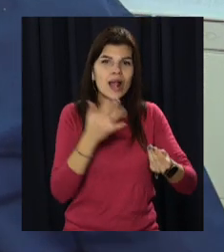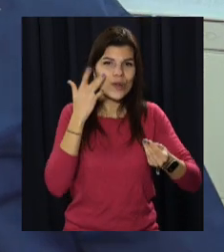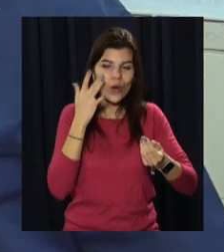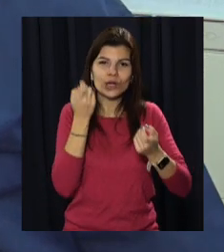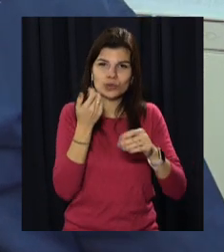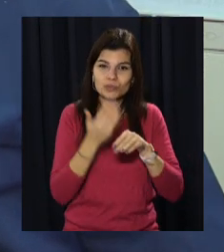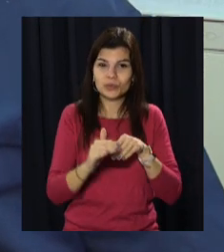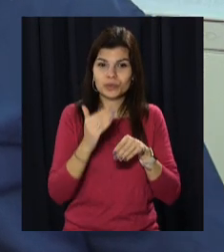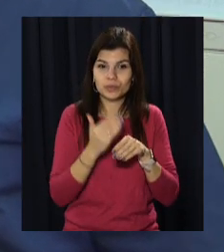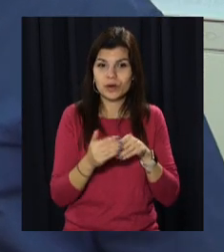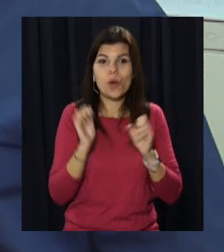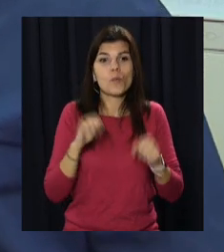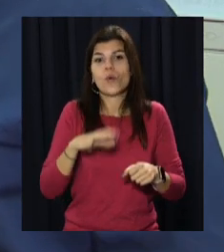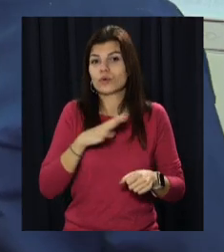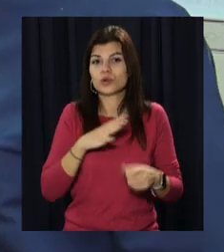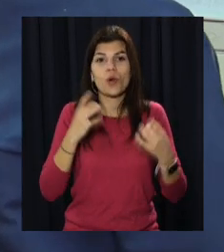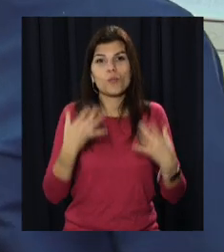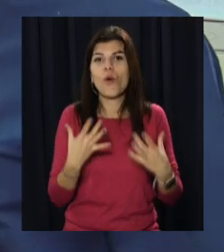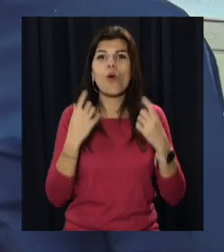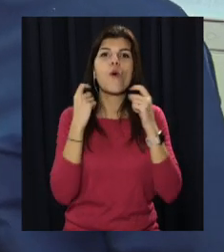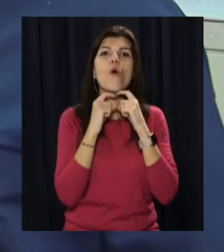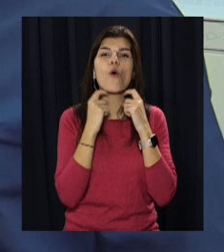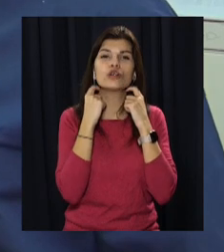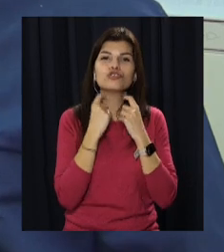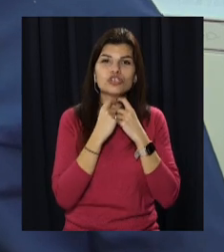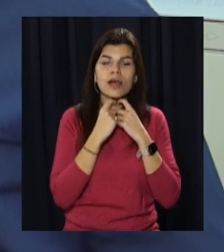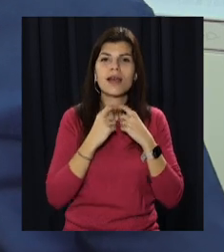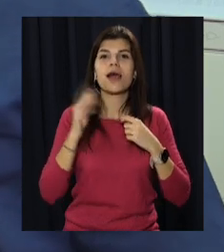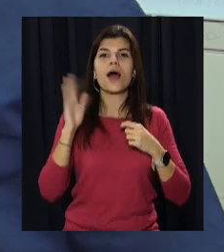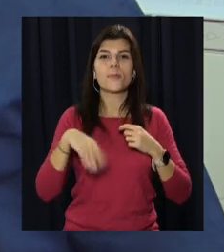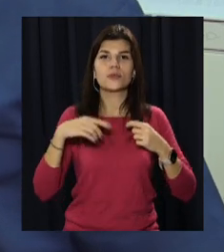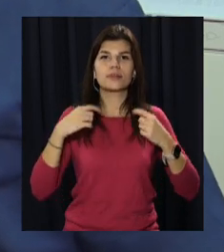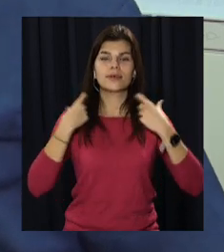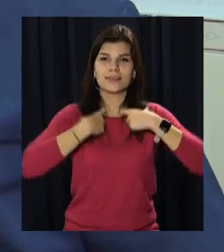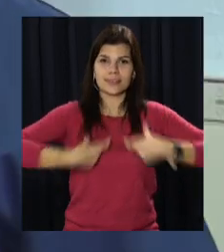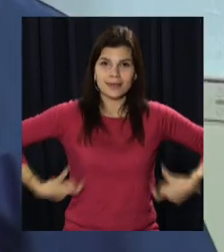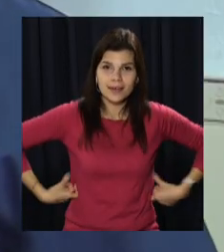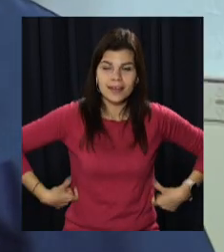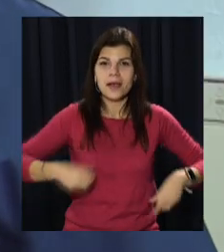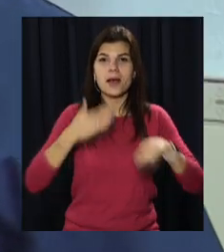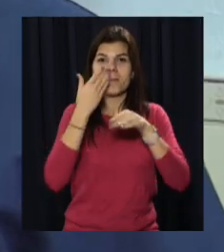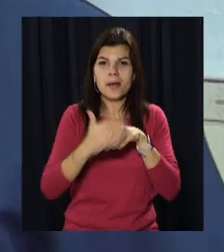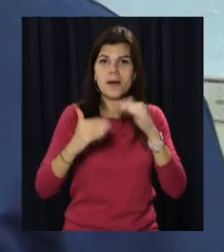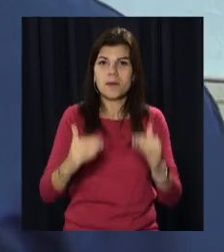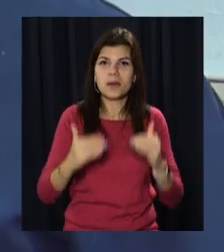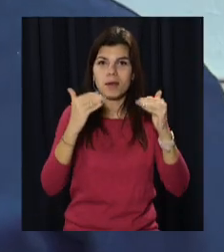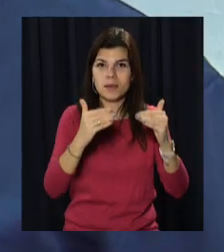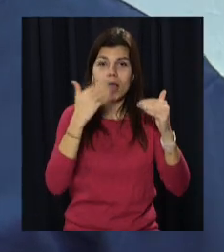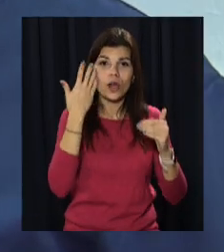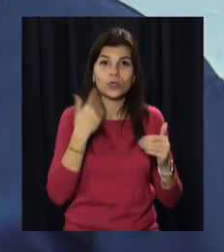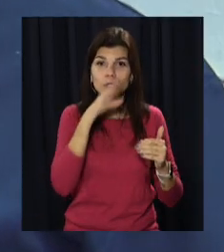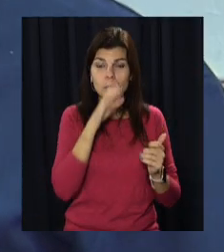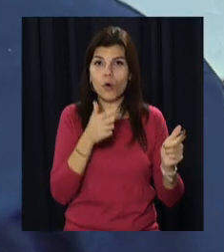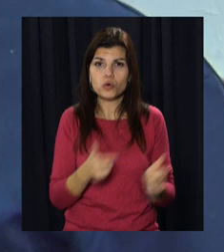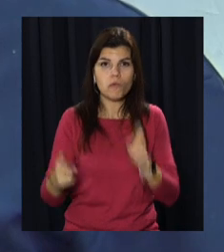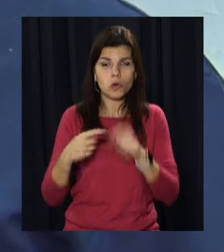небольші якісь одежки. Можливо, почати навіть просто з ошейника, а потім шлейки, а потім якусь курточку. А якщо